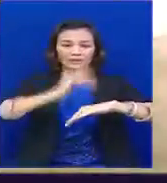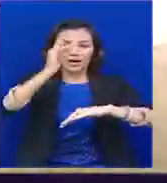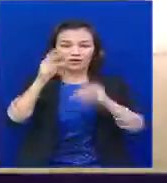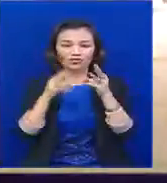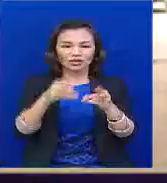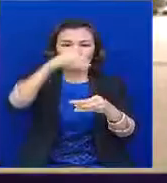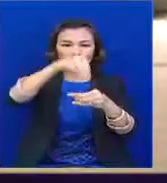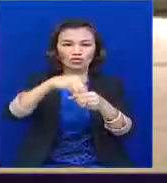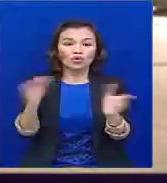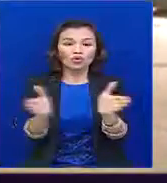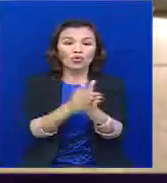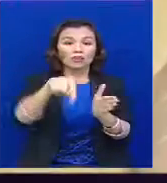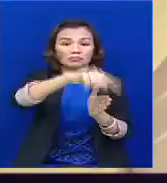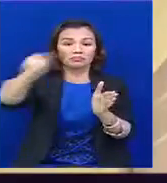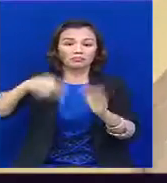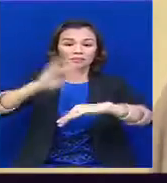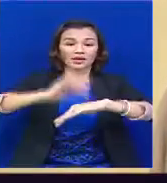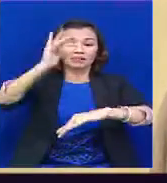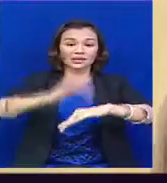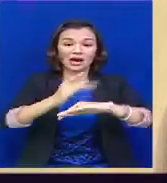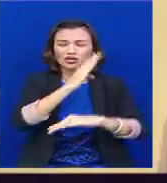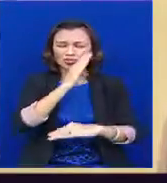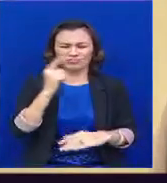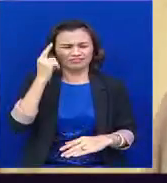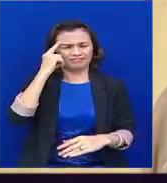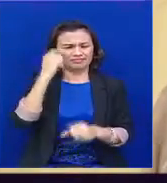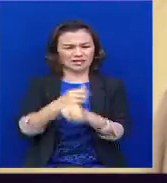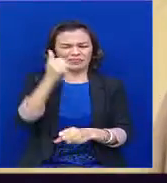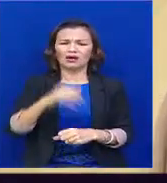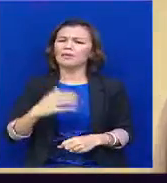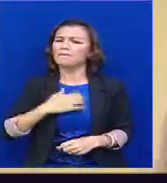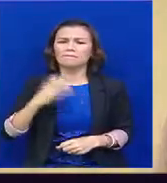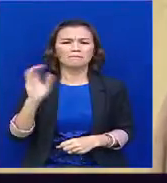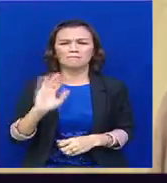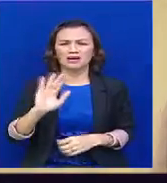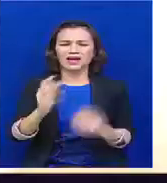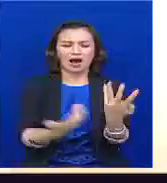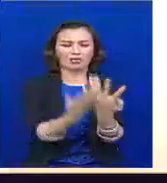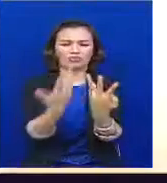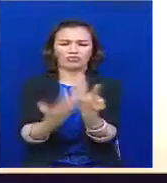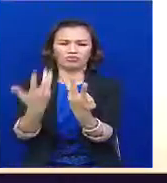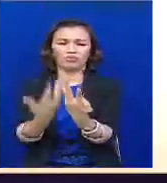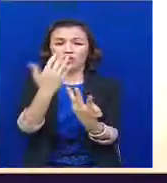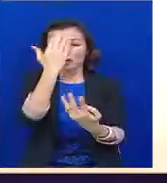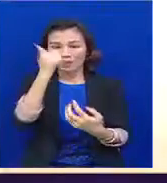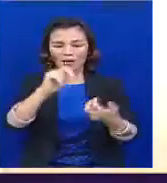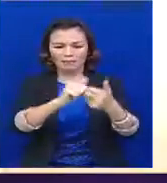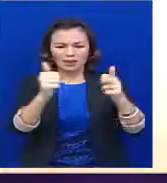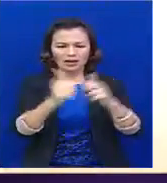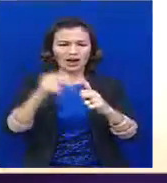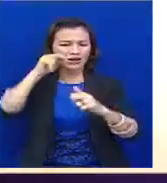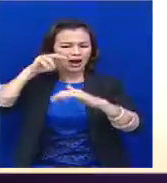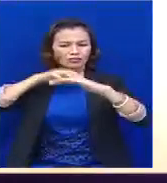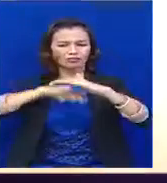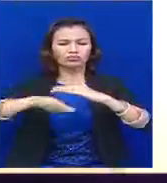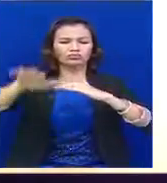ได้กับสิ่งที่เกิดขึ้นแต่หากเลือกได้พวกเขาไม่อยากให้มีผักตบชวาลอยอยู่ในลำน้ำเพราะนอกจากทำให้น้ำไหลเวียนไม่